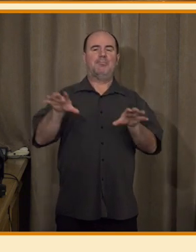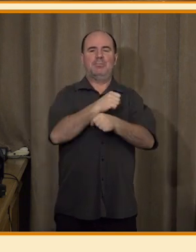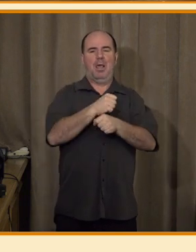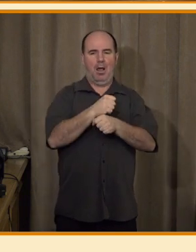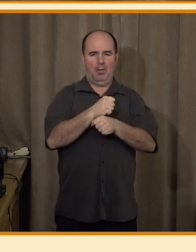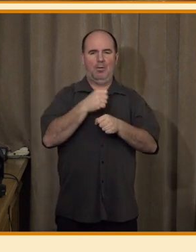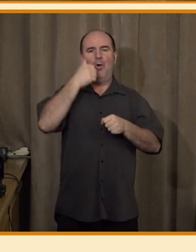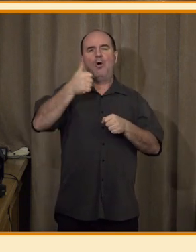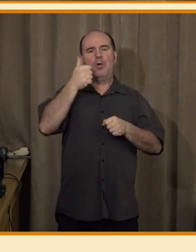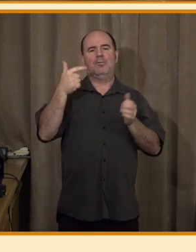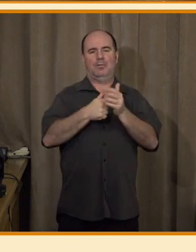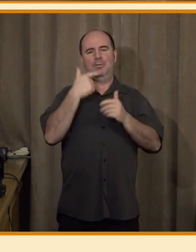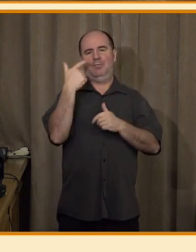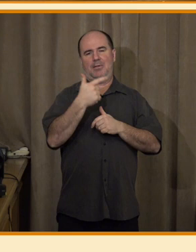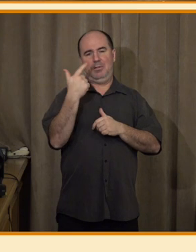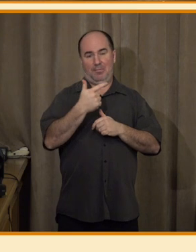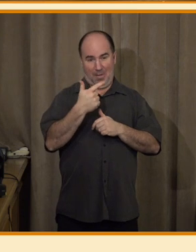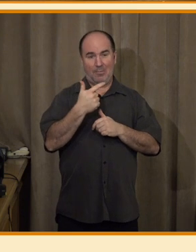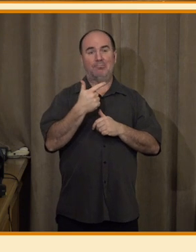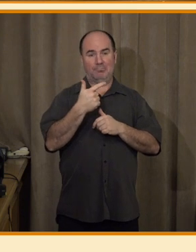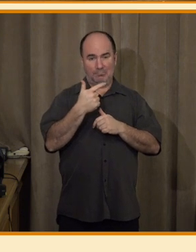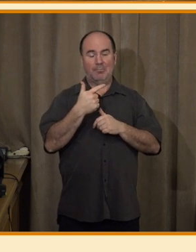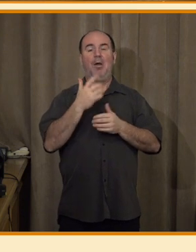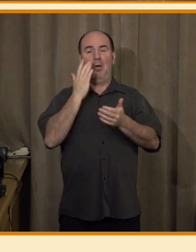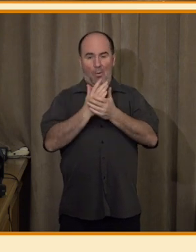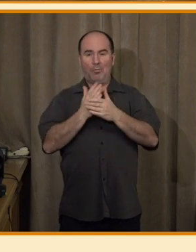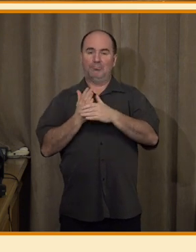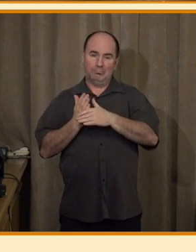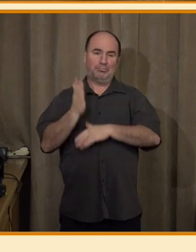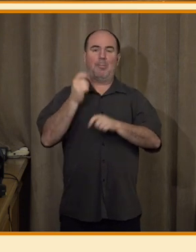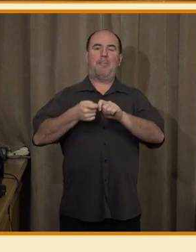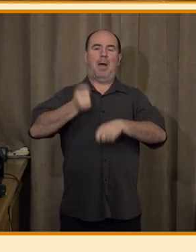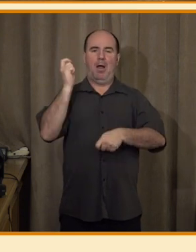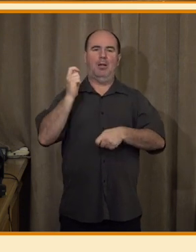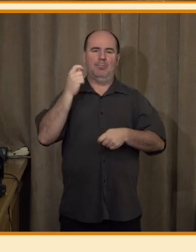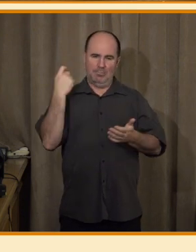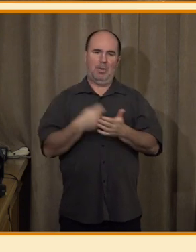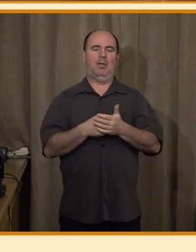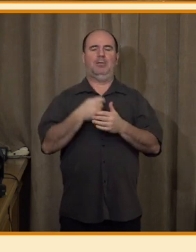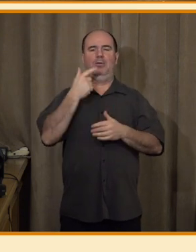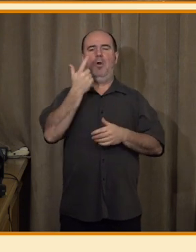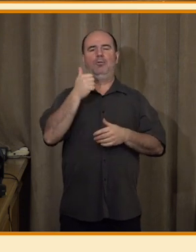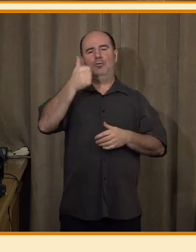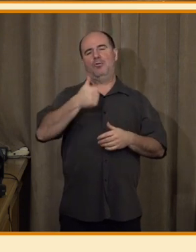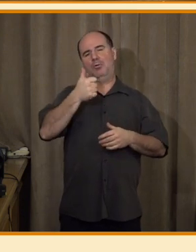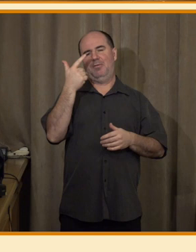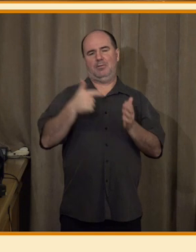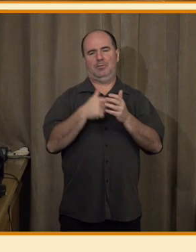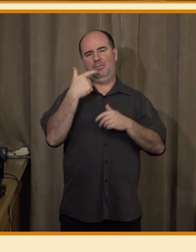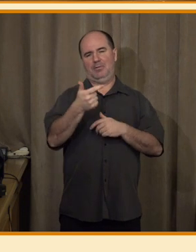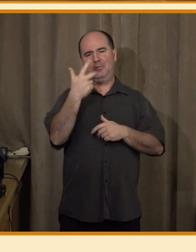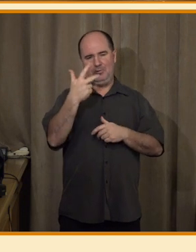takže byl tak prošel v roce 2023 v tomto roce a umožňuje de facto severským zemím